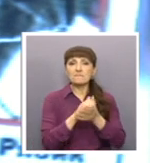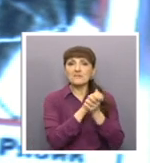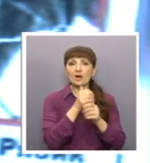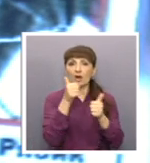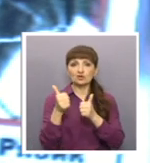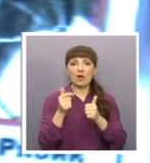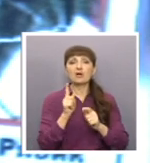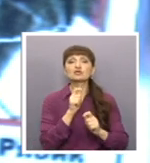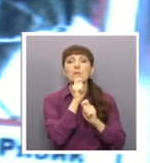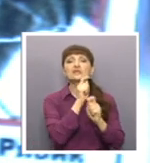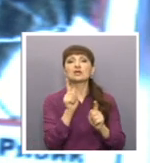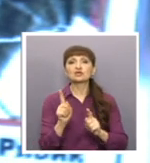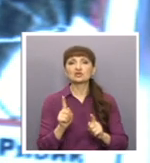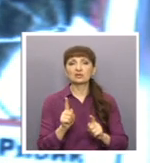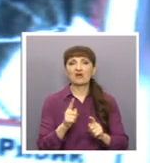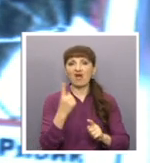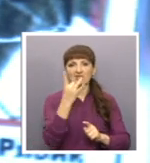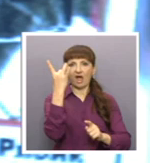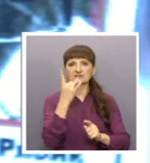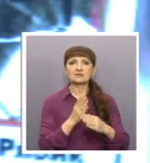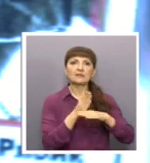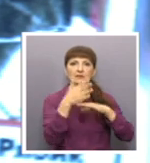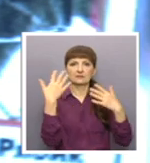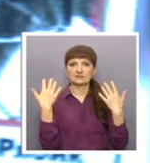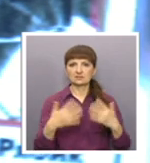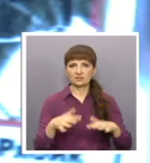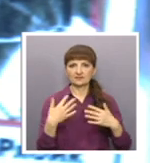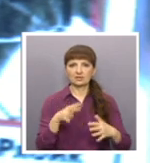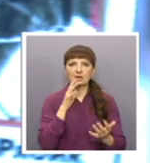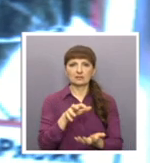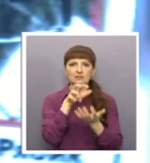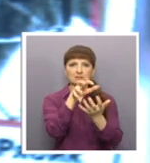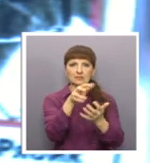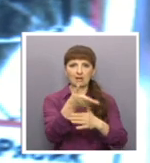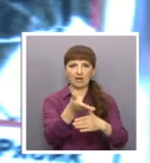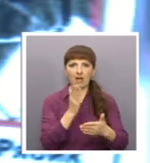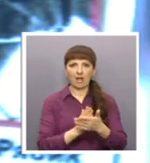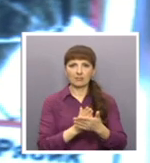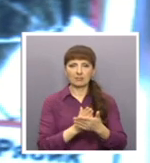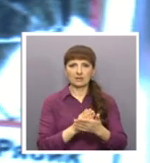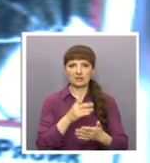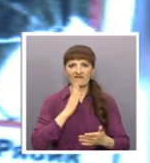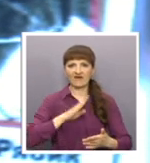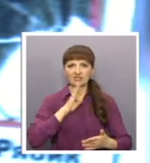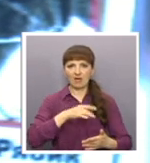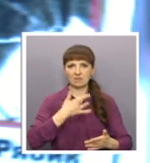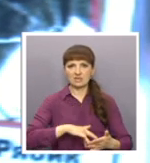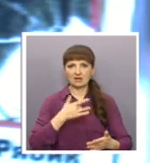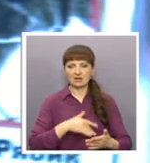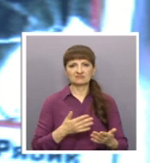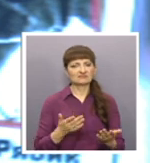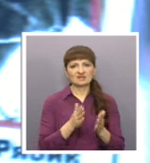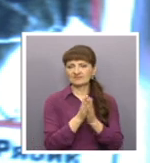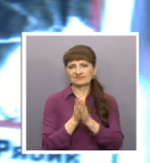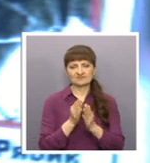что мы можем сделать, так это раз в году заглянуть в гости и дать пакетик с хлебом и минералкой? Да очнитесь